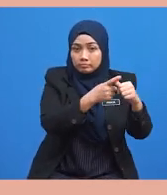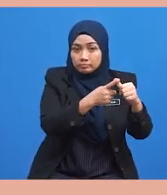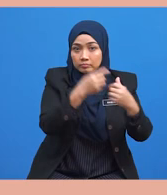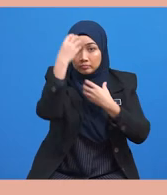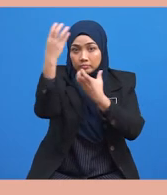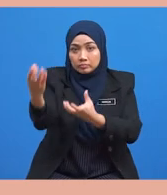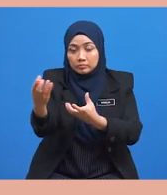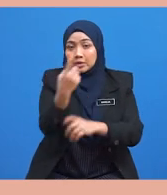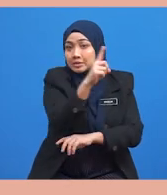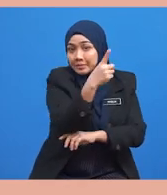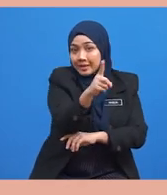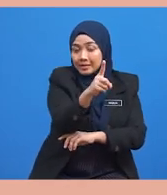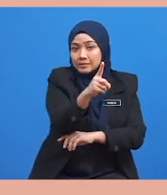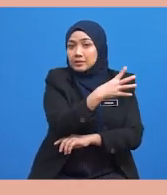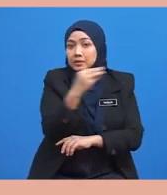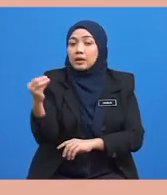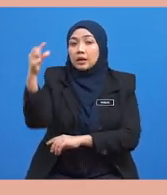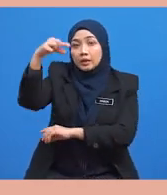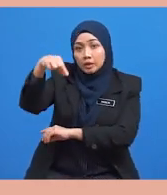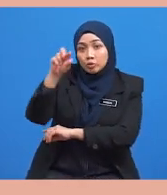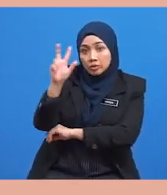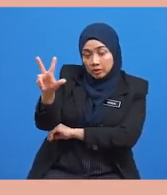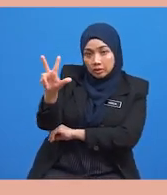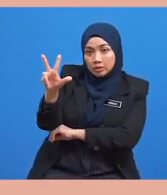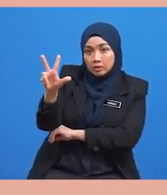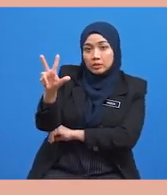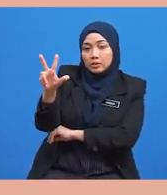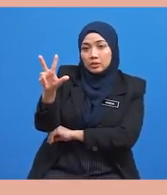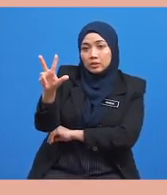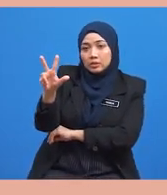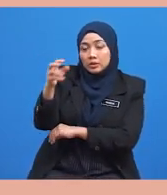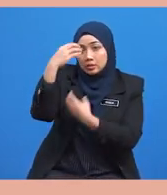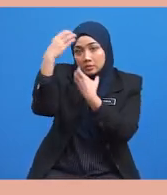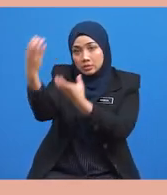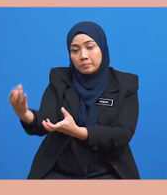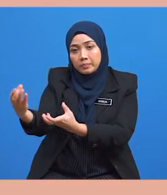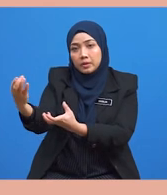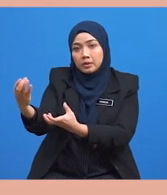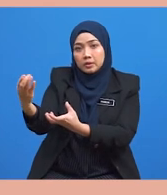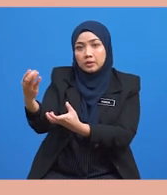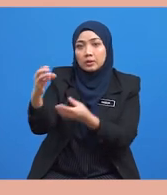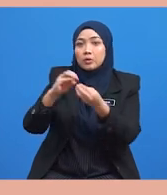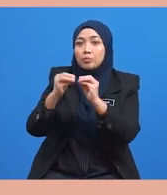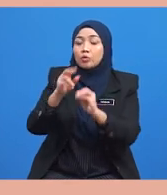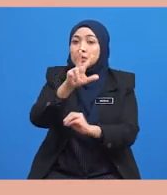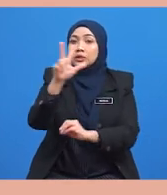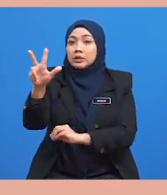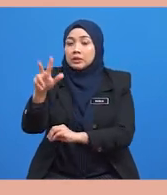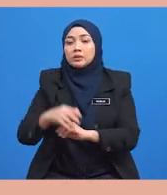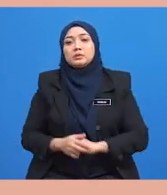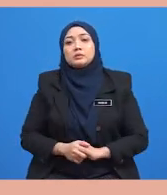di paparan. Manakala kuartil ketiga pula adalah cerapan ke-33.